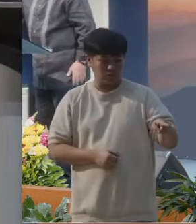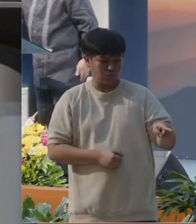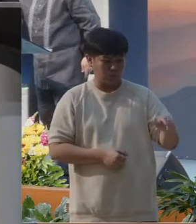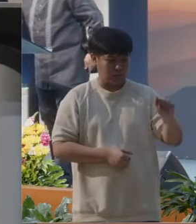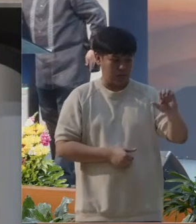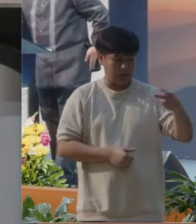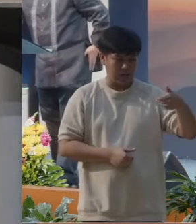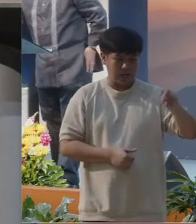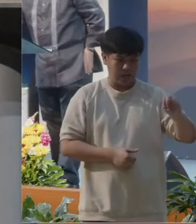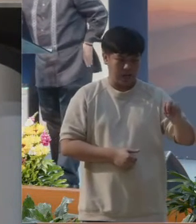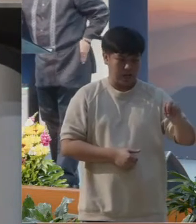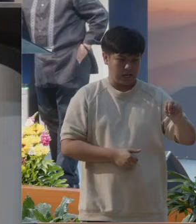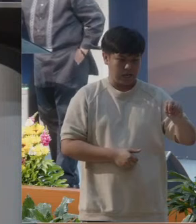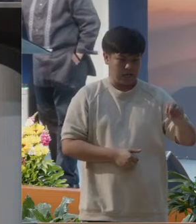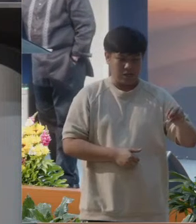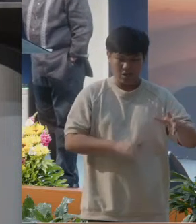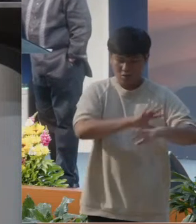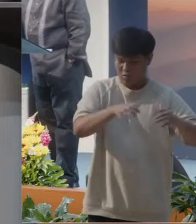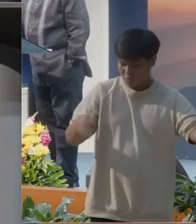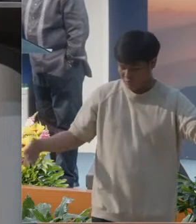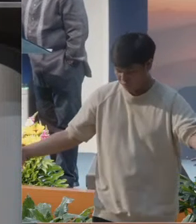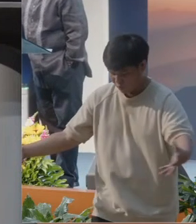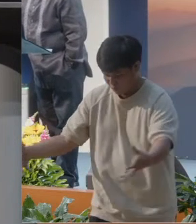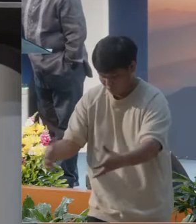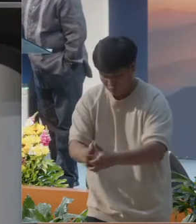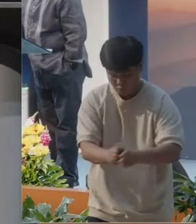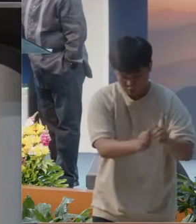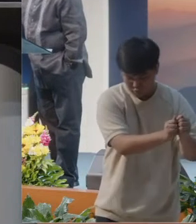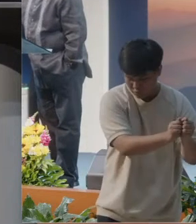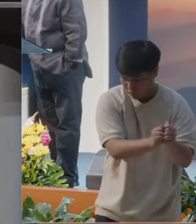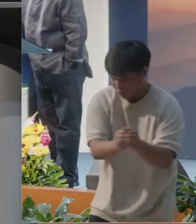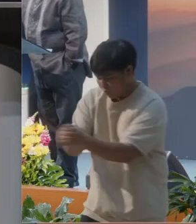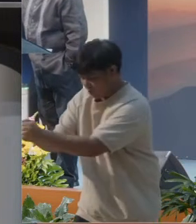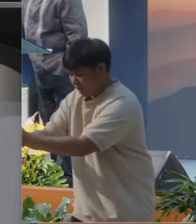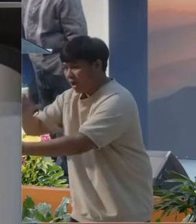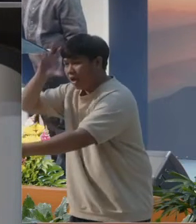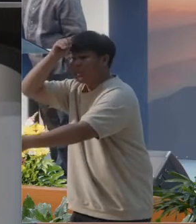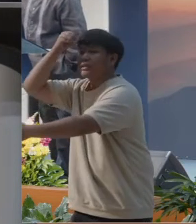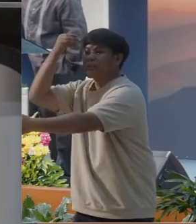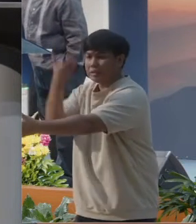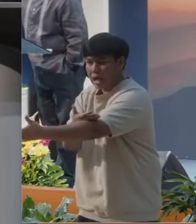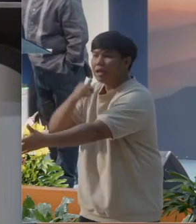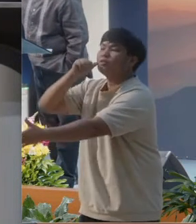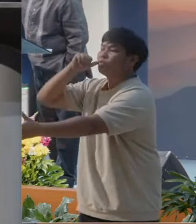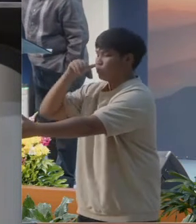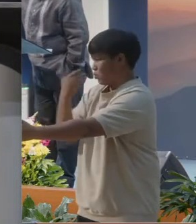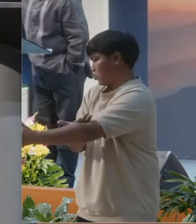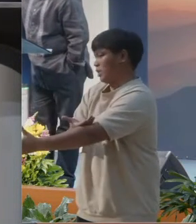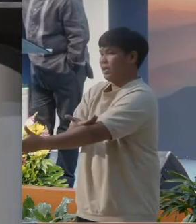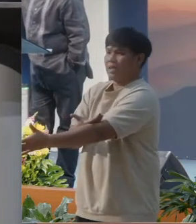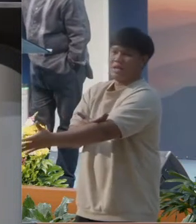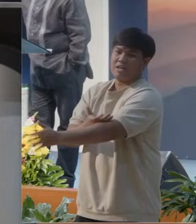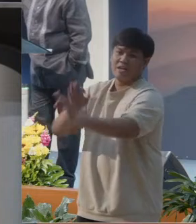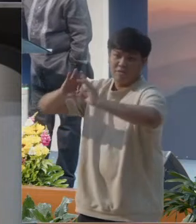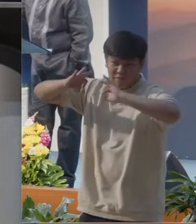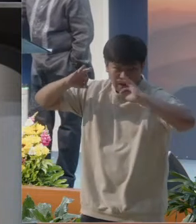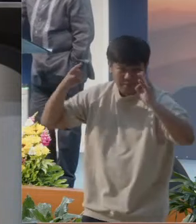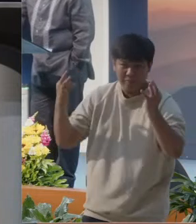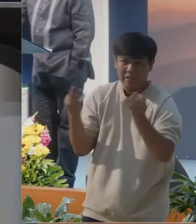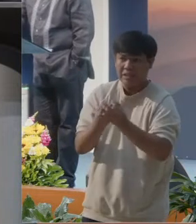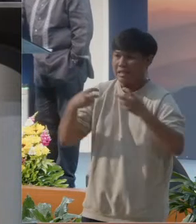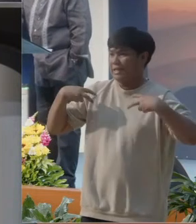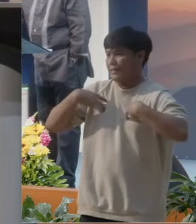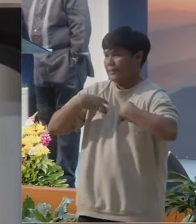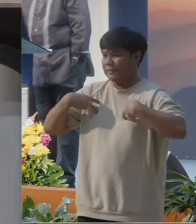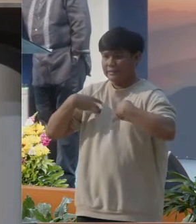the silver, the garment, the wedge of gold, his son, his daughters, his sons, his daughters, his oxen,